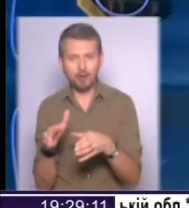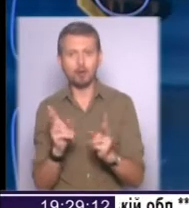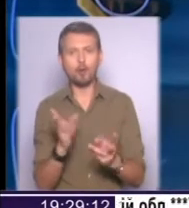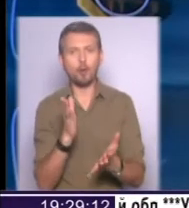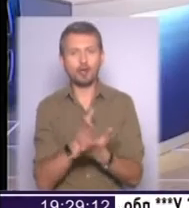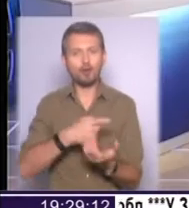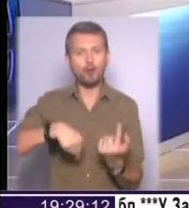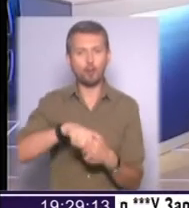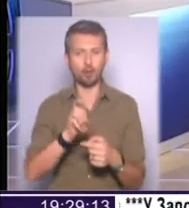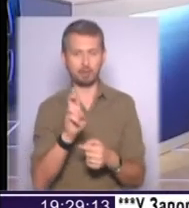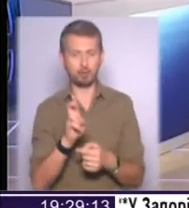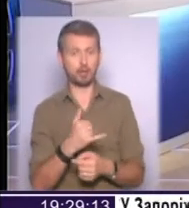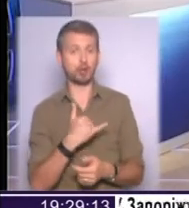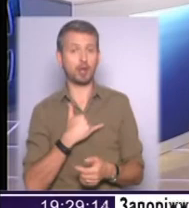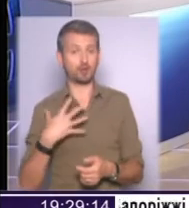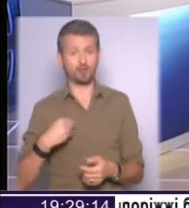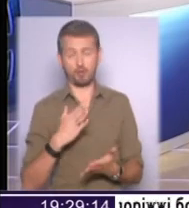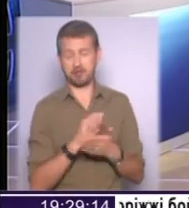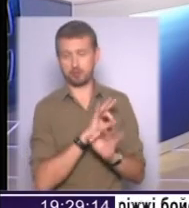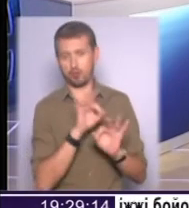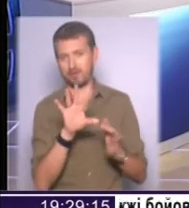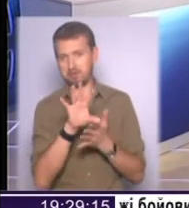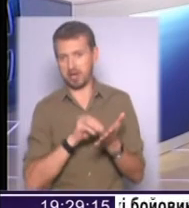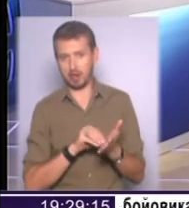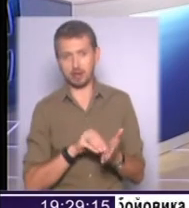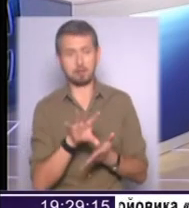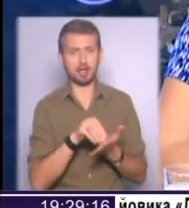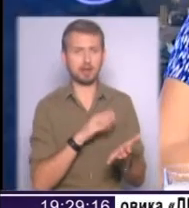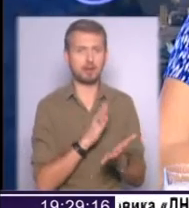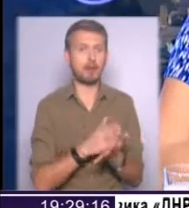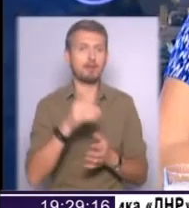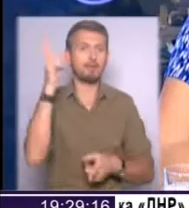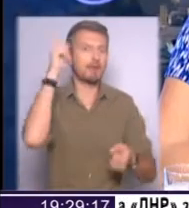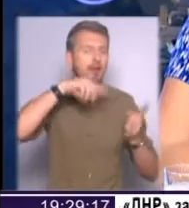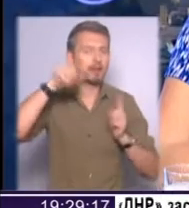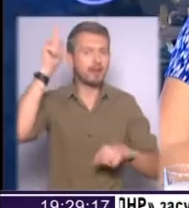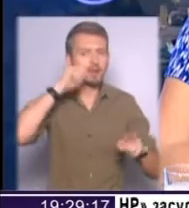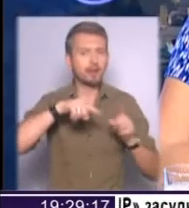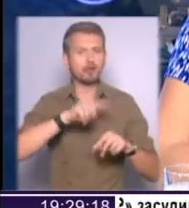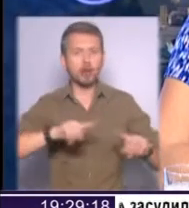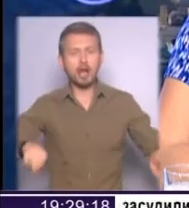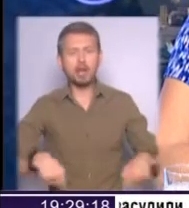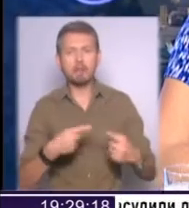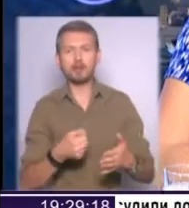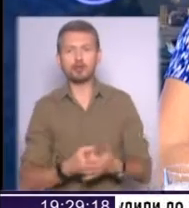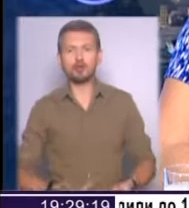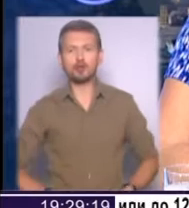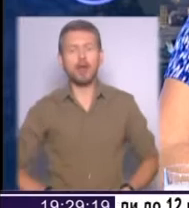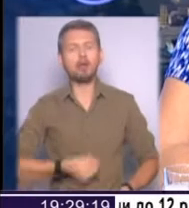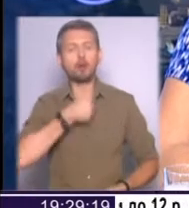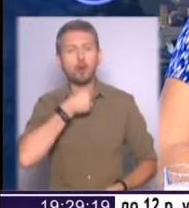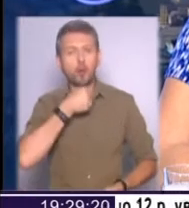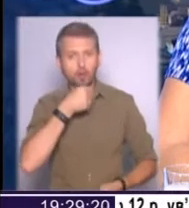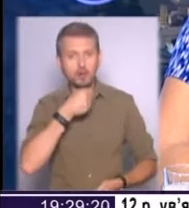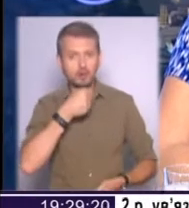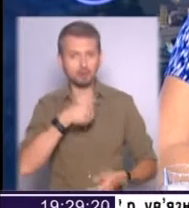бібліотек. У нас у Львові є чудові приклади, і в нас є приклади фантастичної реанімації до життя дорослих